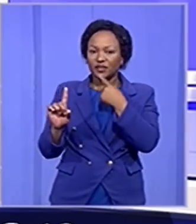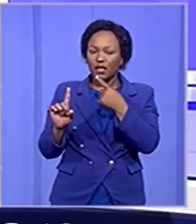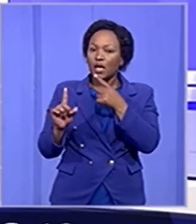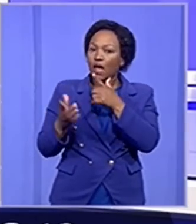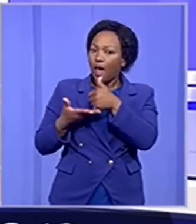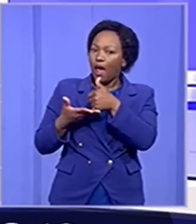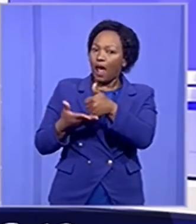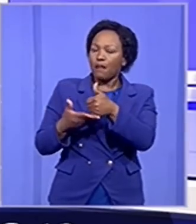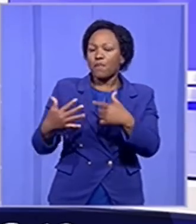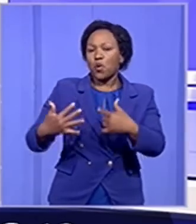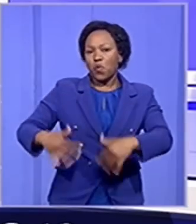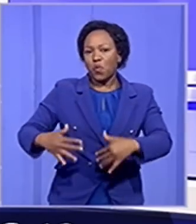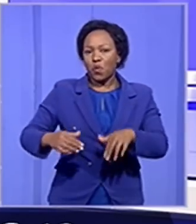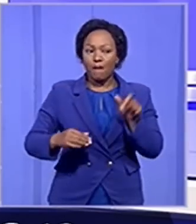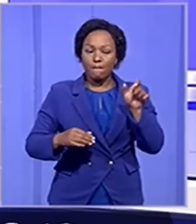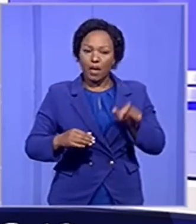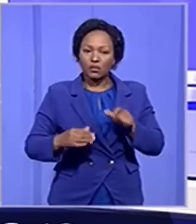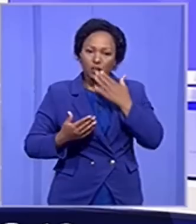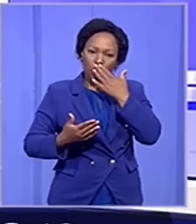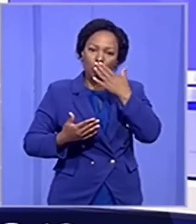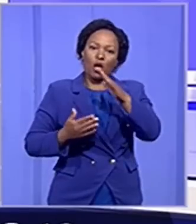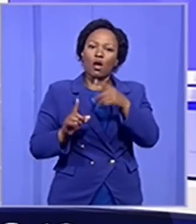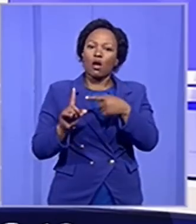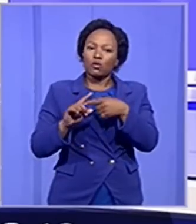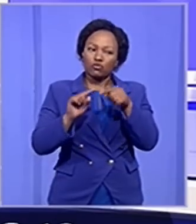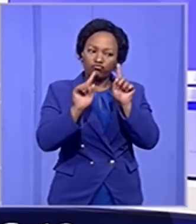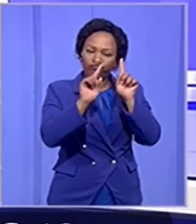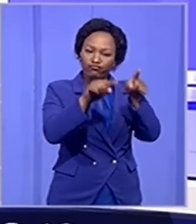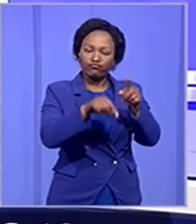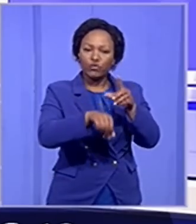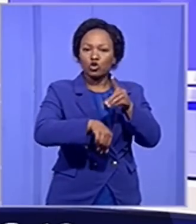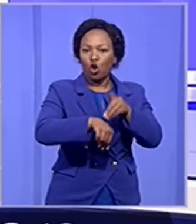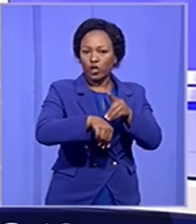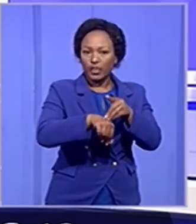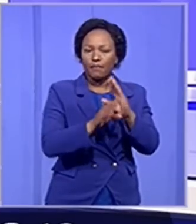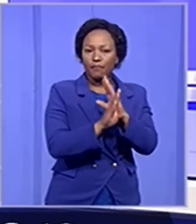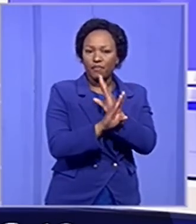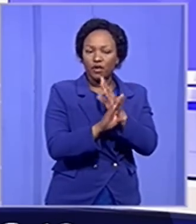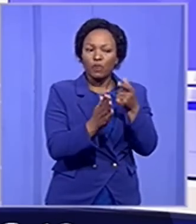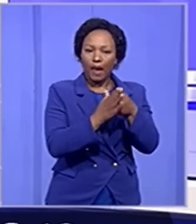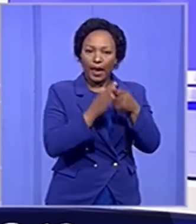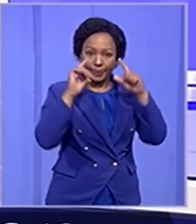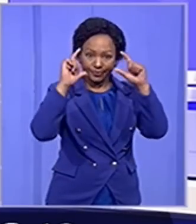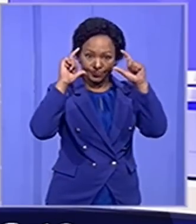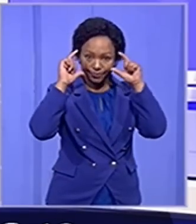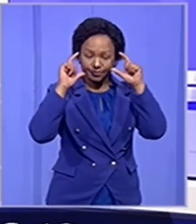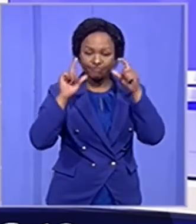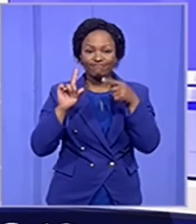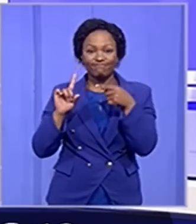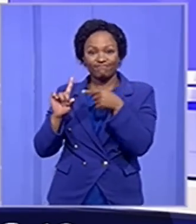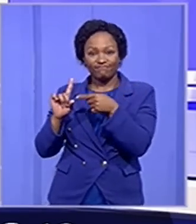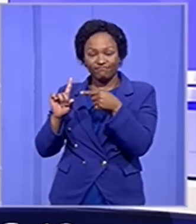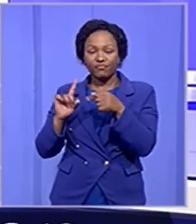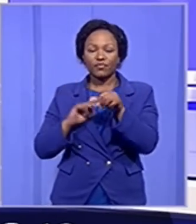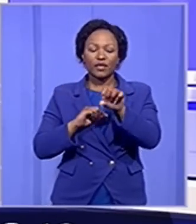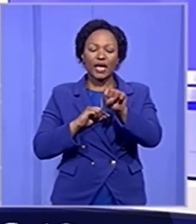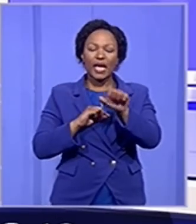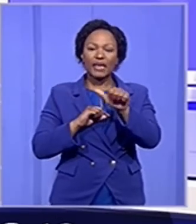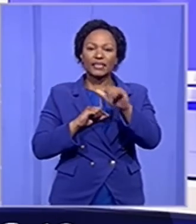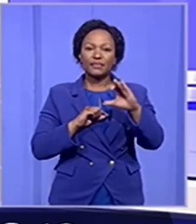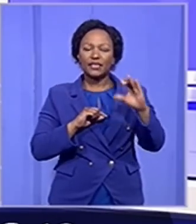o molemo yo a mo abetseng madi a go bona ngaka ya matlho ya private le go mo rekela diborele. Seno ke morago ga gore